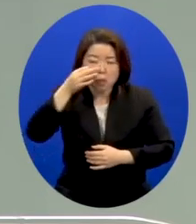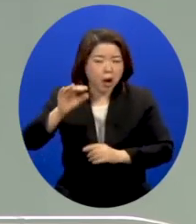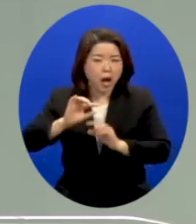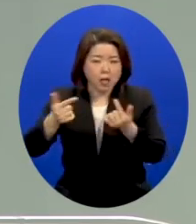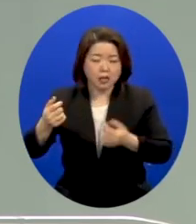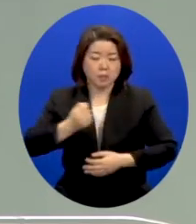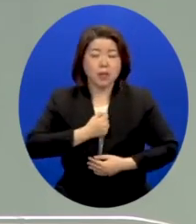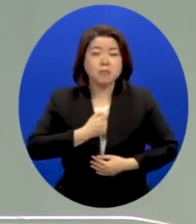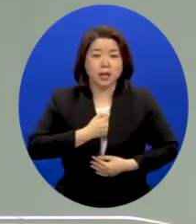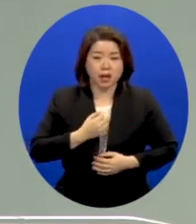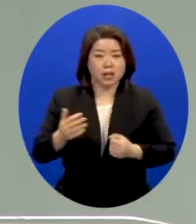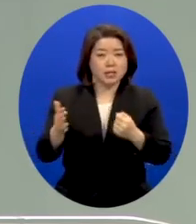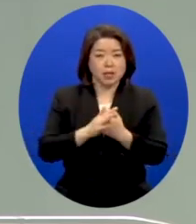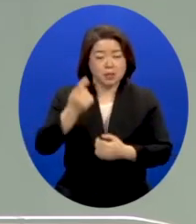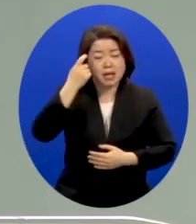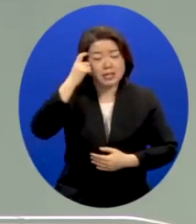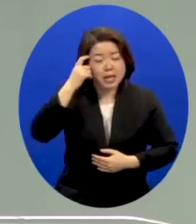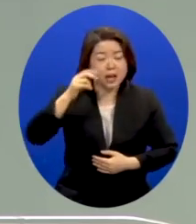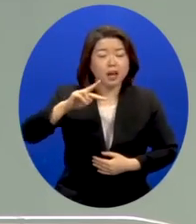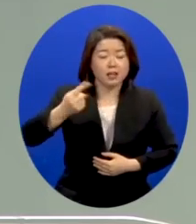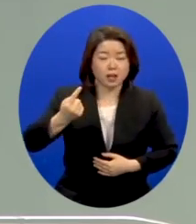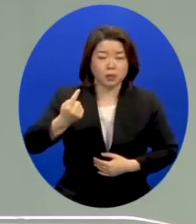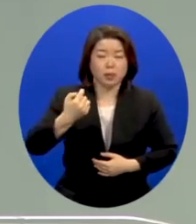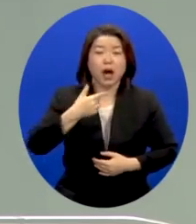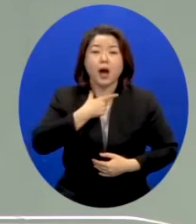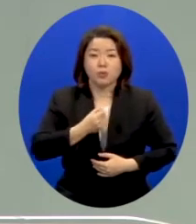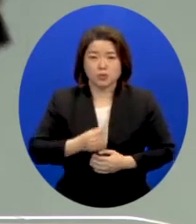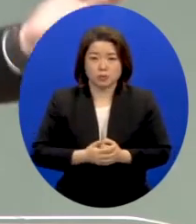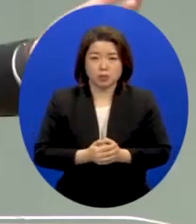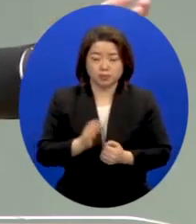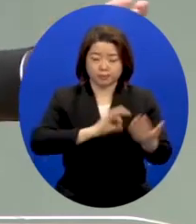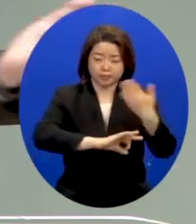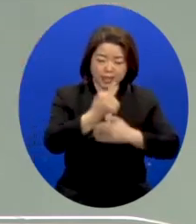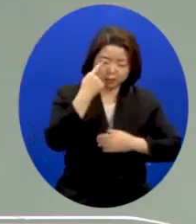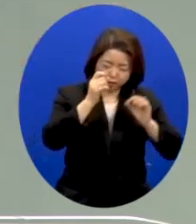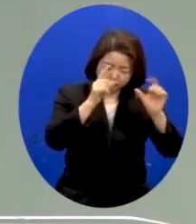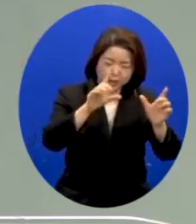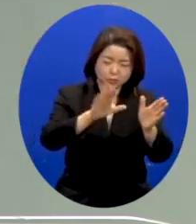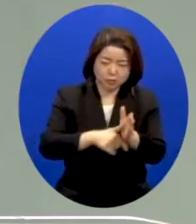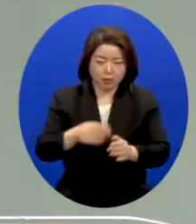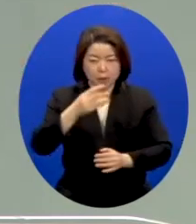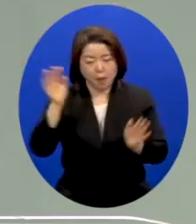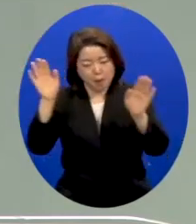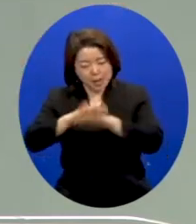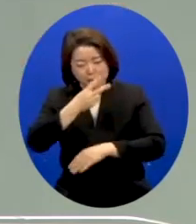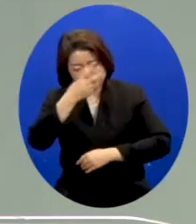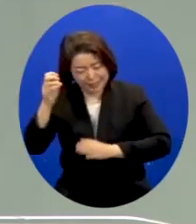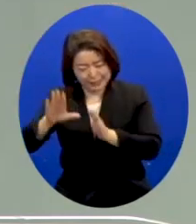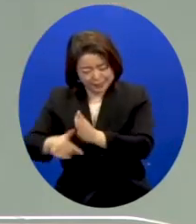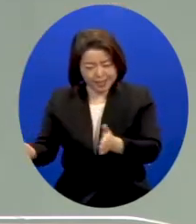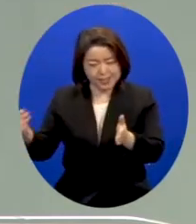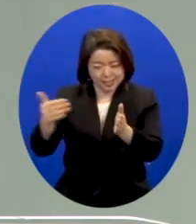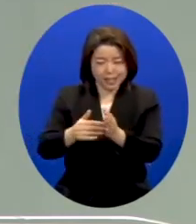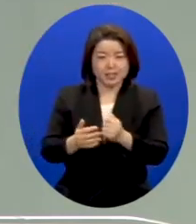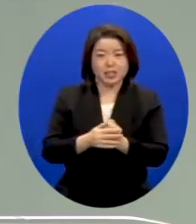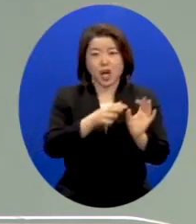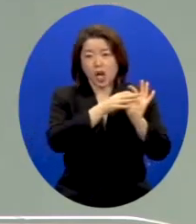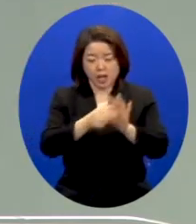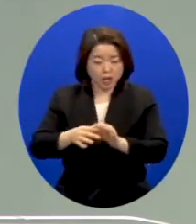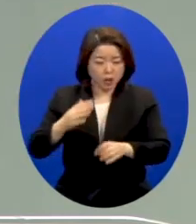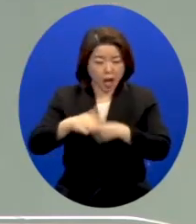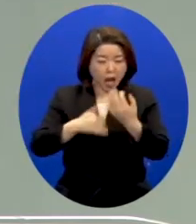왔잖아요 그래서 그냥 생각이라도 해보고 싶 아침에 눈을 뜰 때부터 밤에 잘 때까지 항상 하나님을